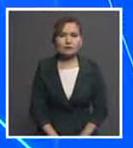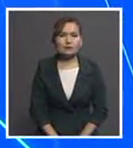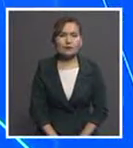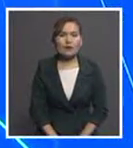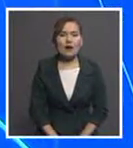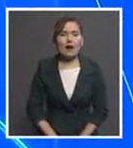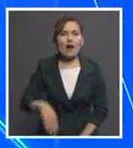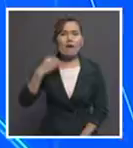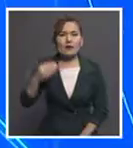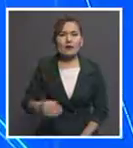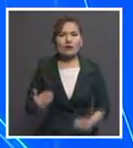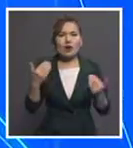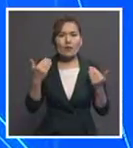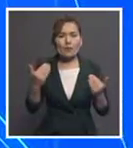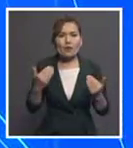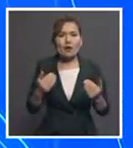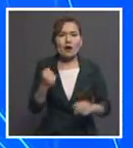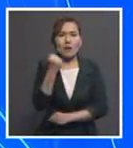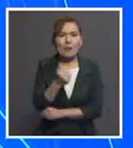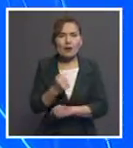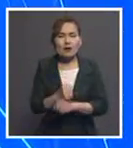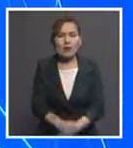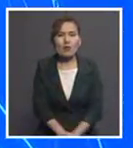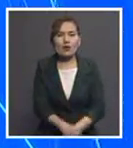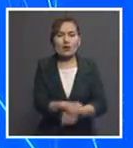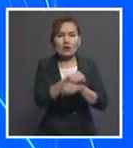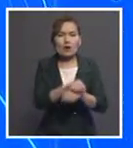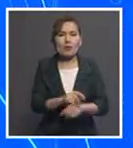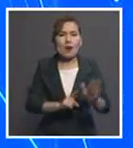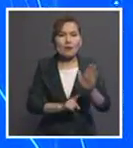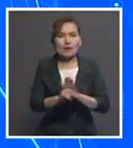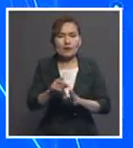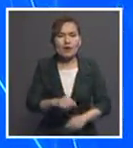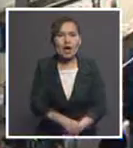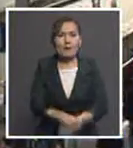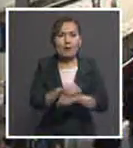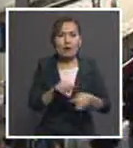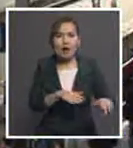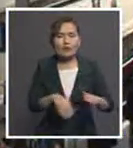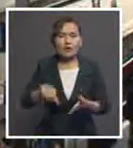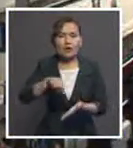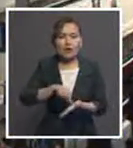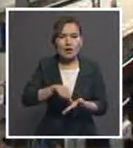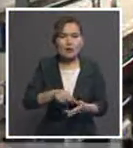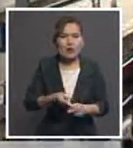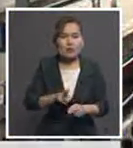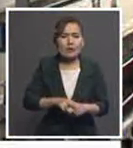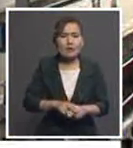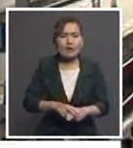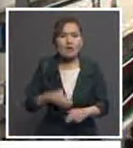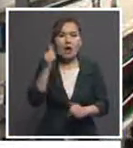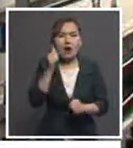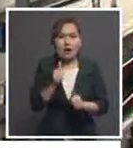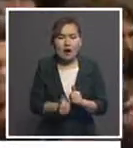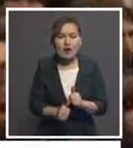Ал Францияда бүгін теміржол қызметкерлерінің ауқымды әрі ұзақ ереуілі басталды. Наразылық акциясы маусым айына дейін әр аптаның 5-ші